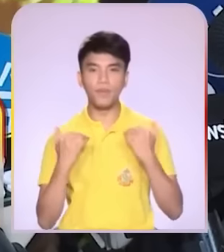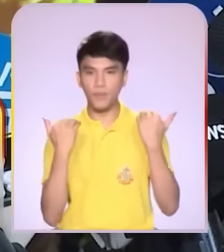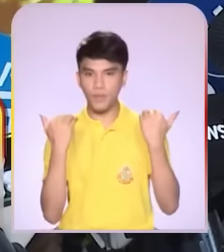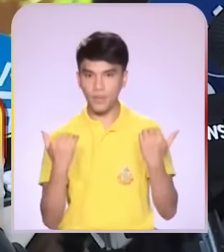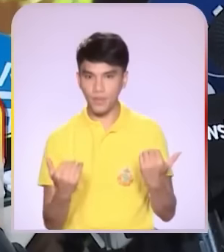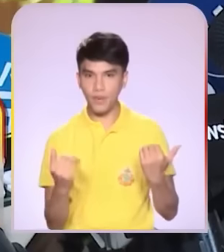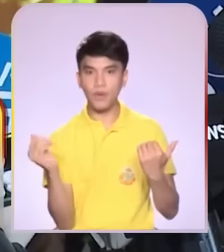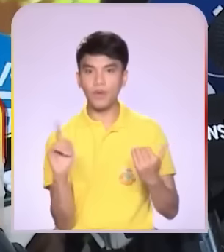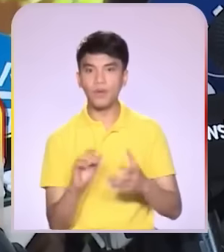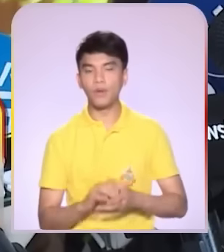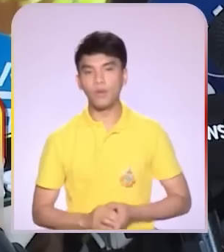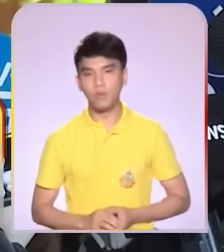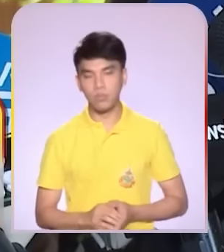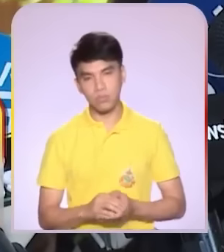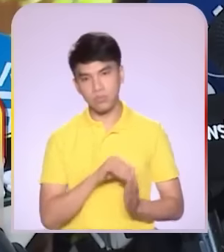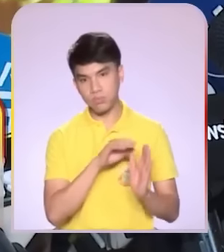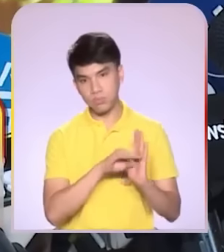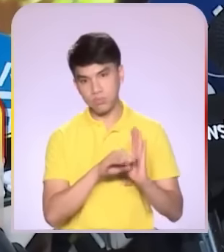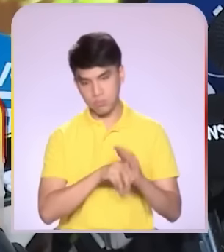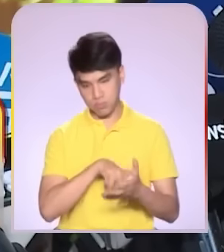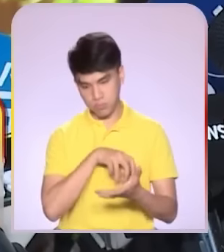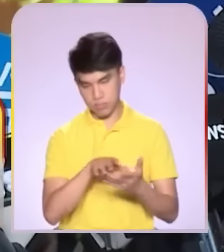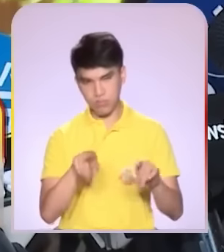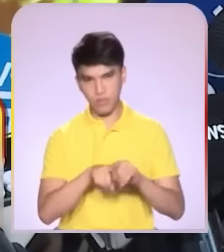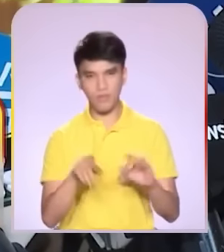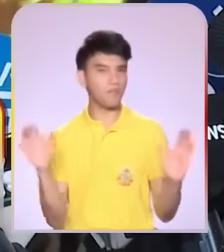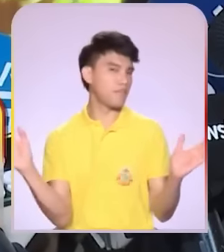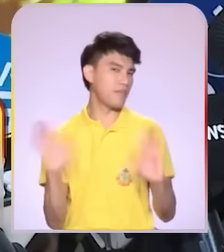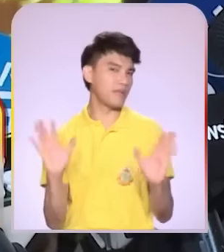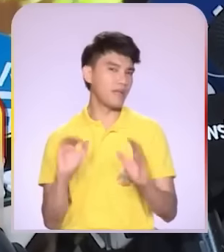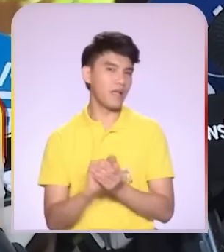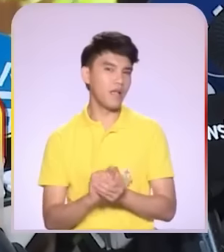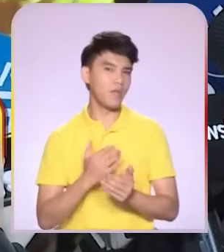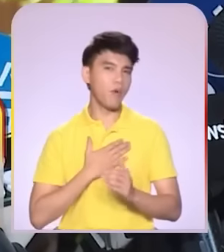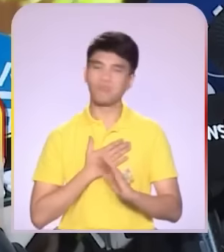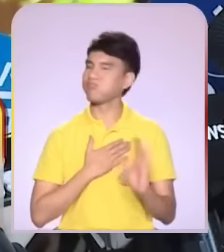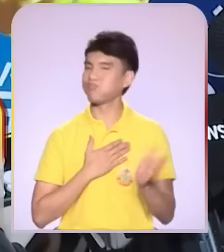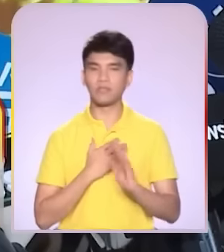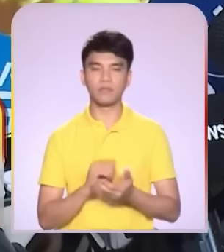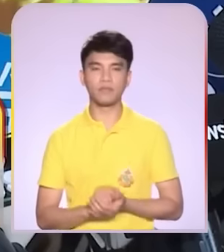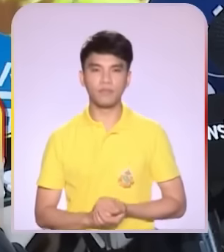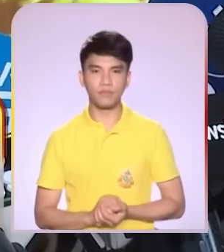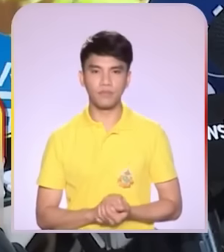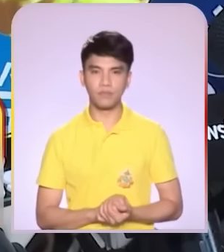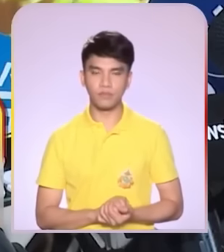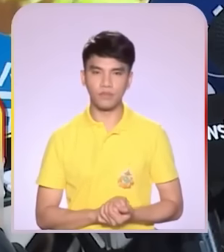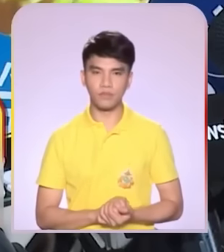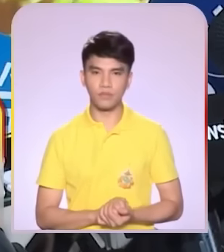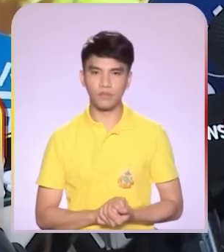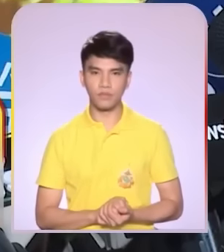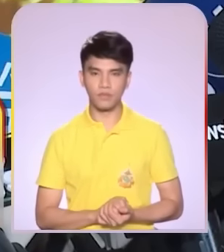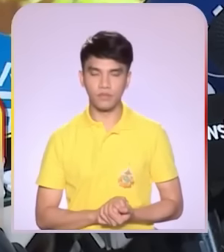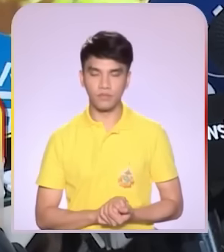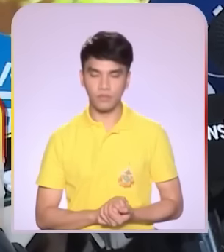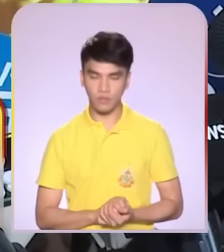ของคุณสฤทธิ์พงษ์นะคะก็ให้ข้อมูลบอกว่าไม่ใช่ผมเสียงนั้นไม่ใช่นะคะไม่ใช่ตนเอง